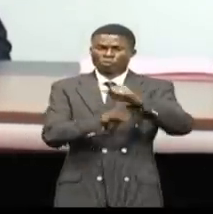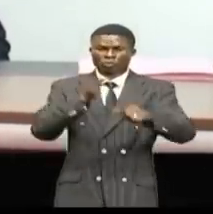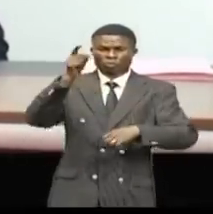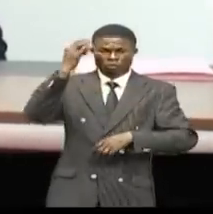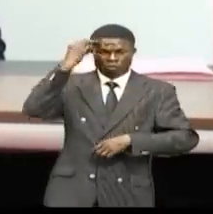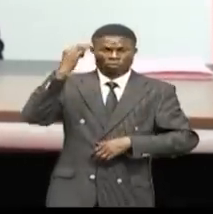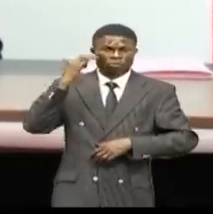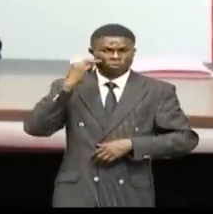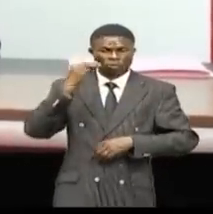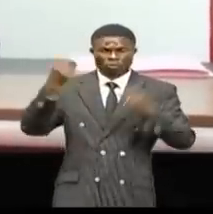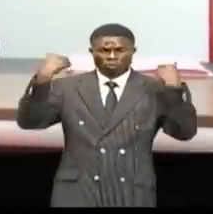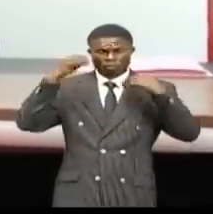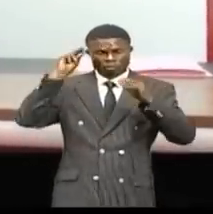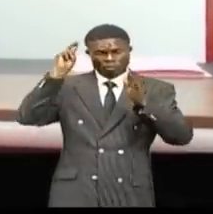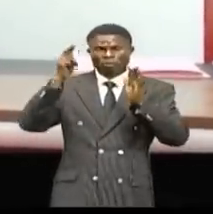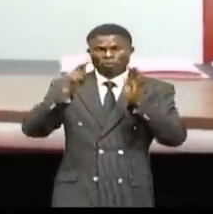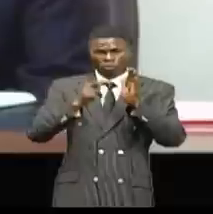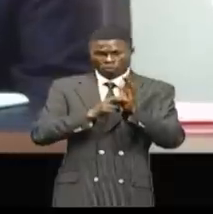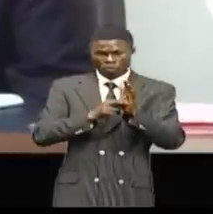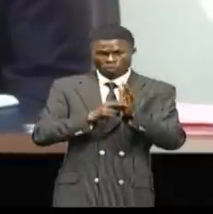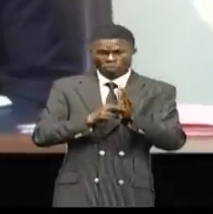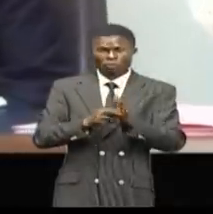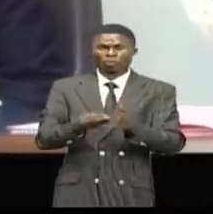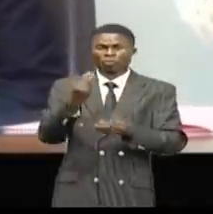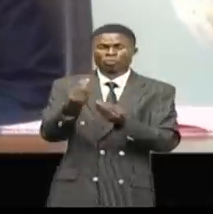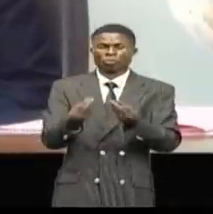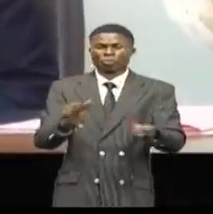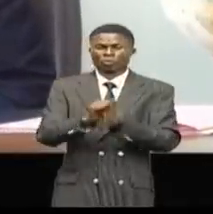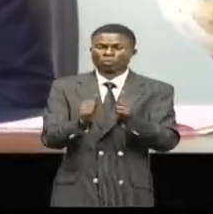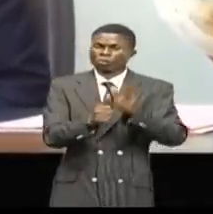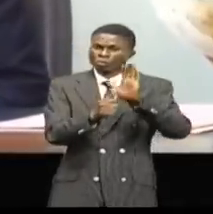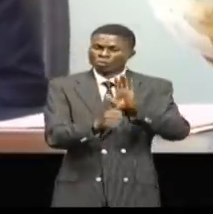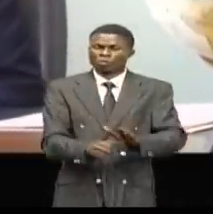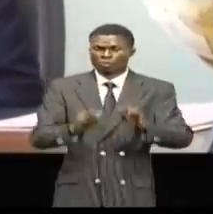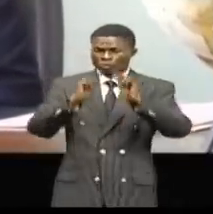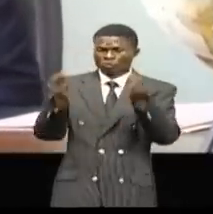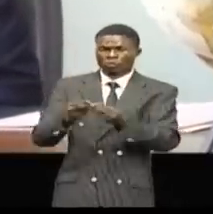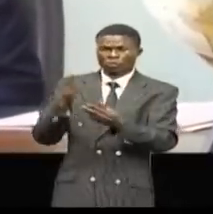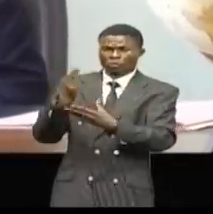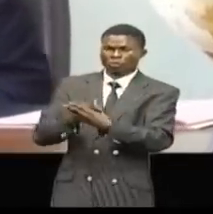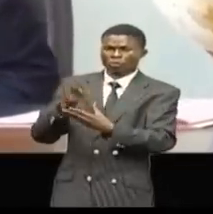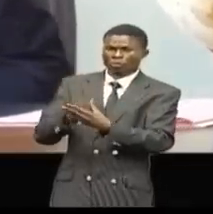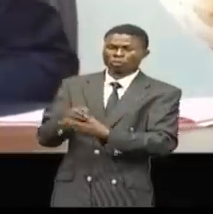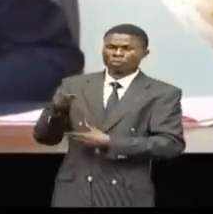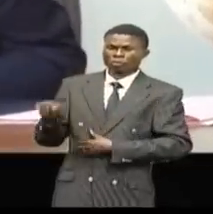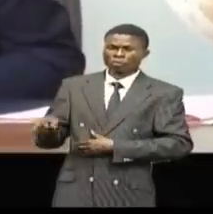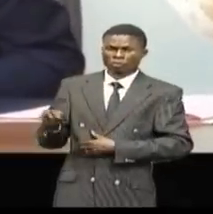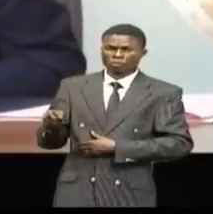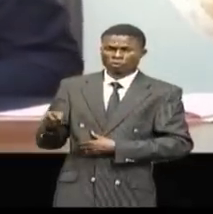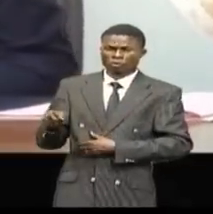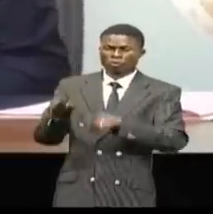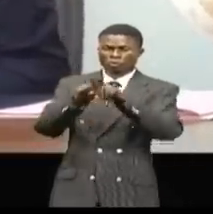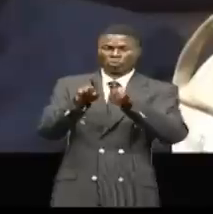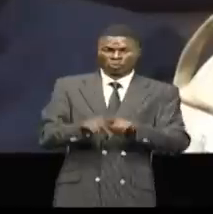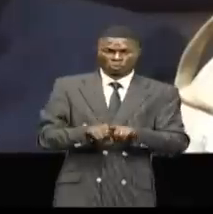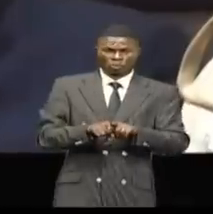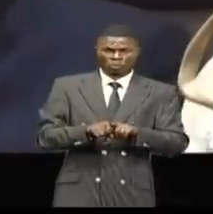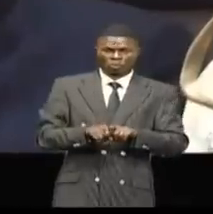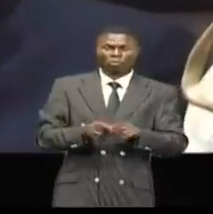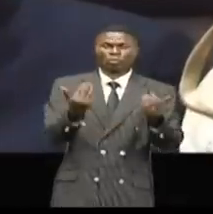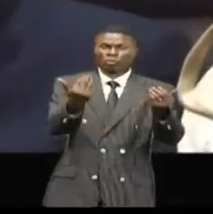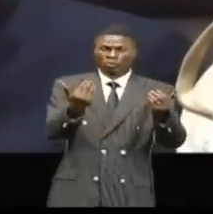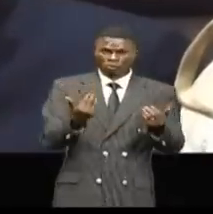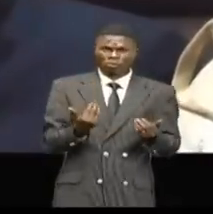gouvernement de surmonter les défis des marginalisations d'une partie importante de notre population ainsi que la